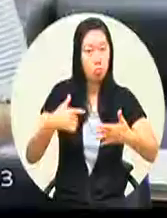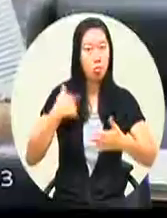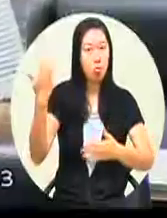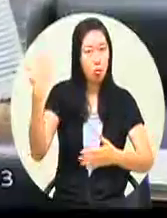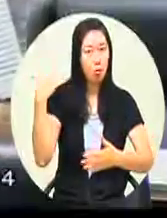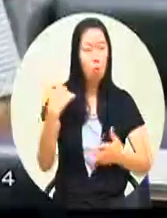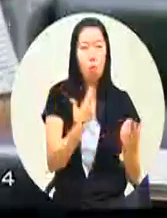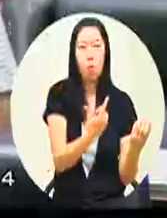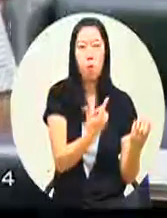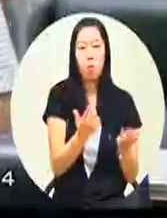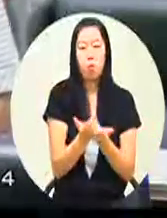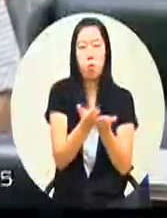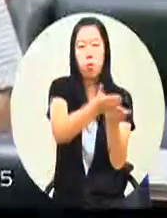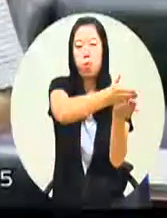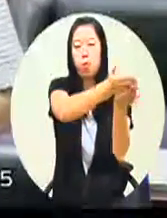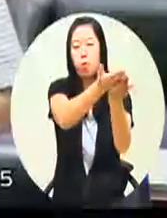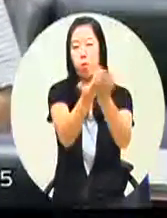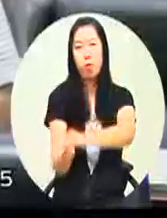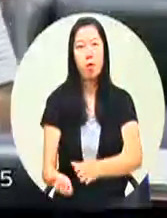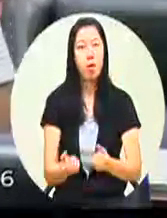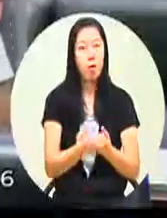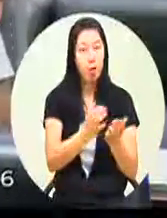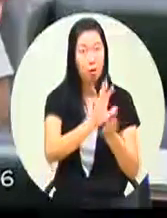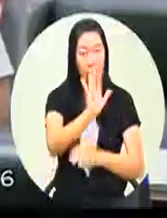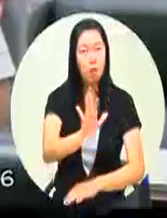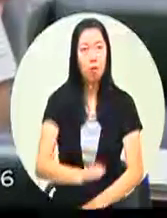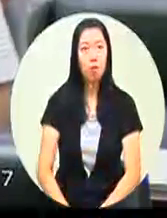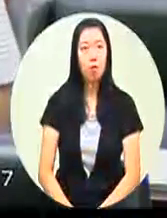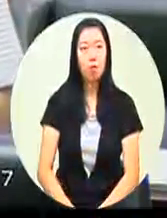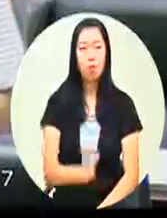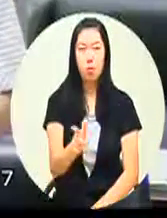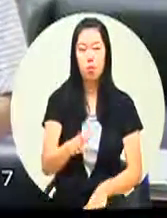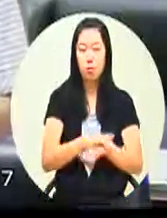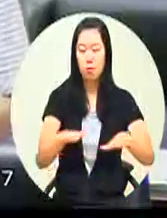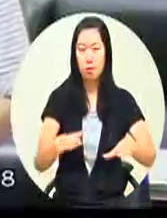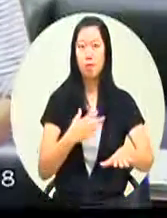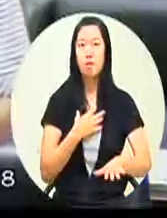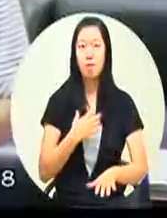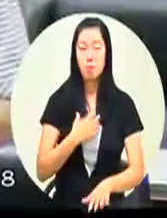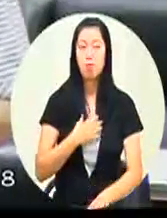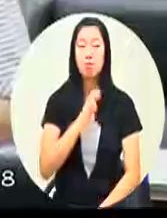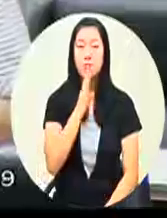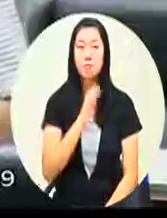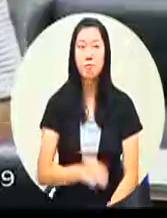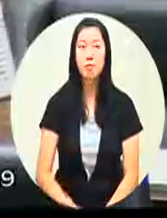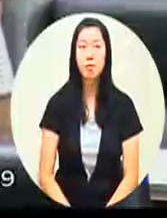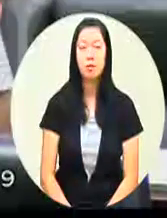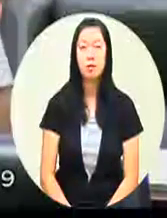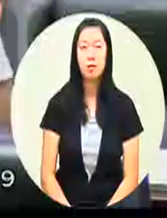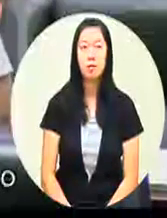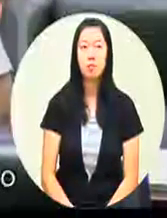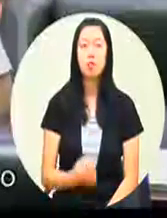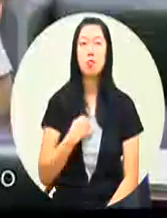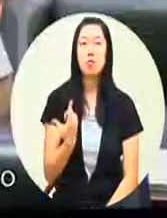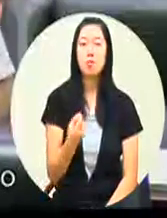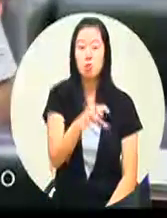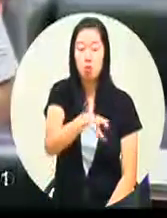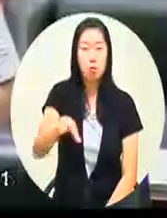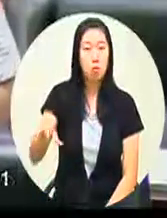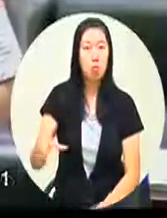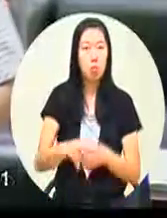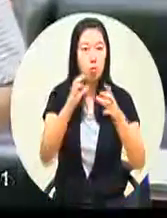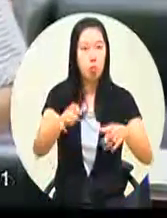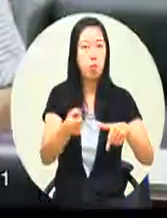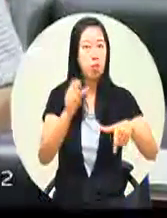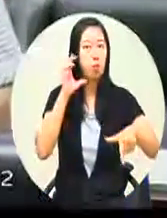曾经发生过啊，也不是说没有安全的疑虑啊，对，本席也在地方也开过公